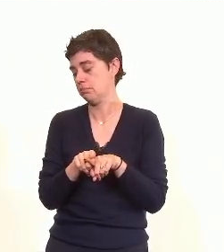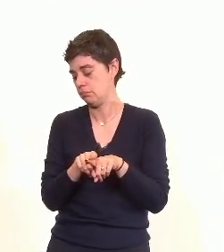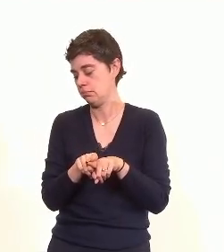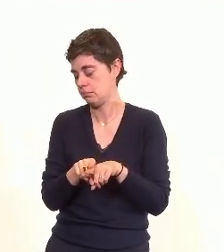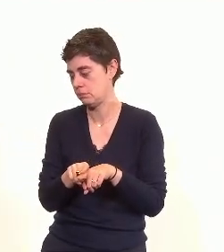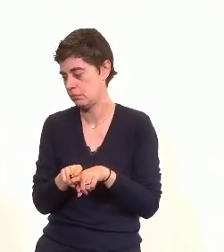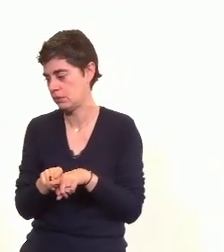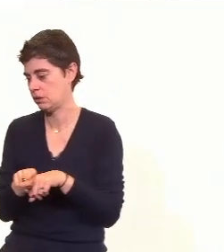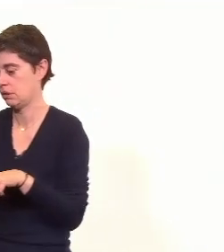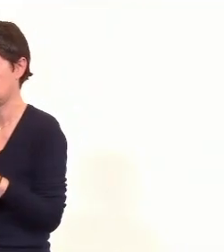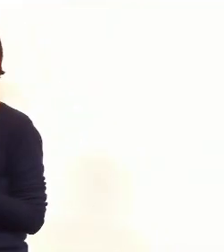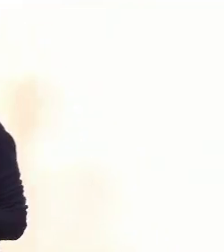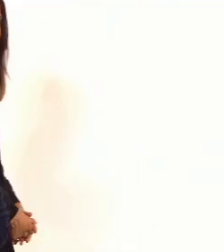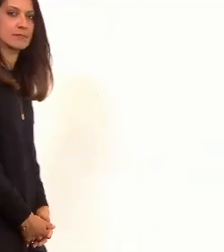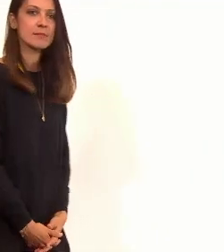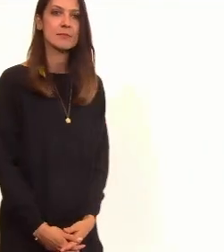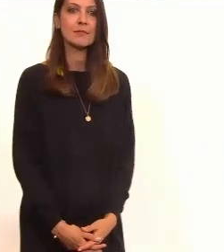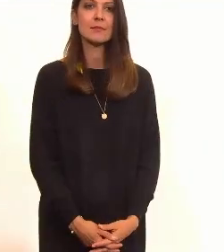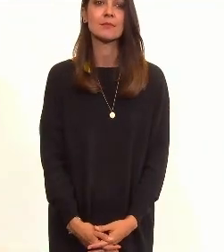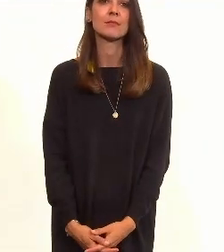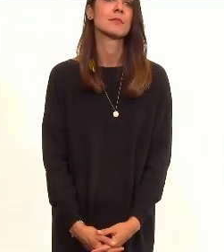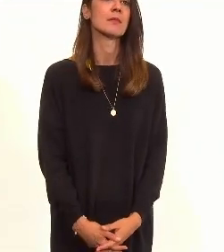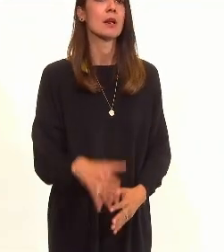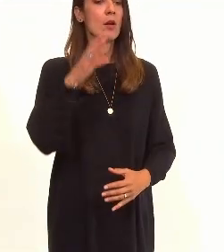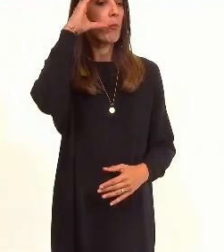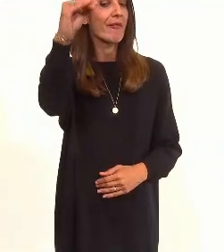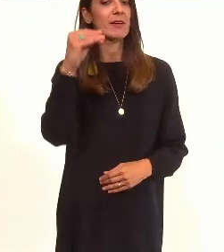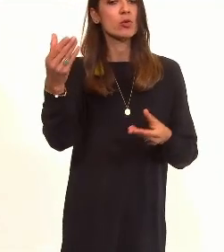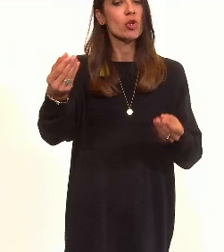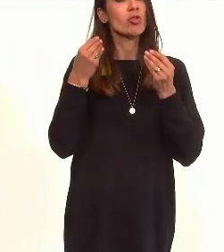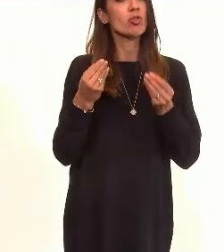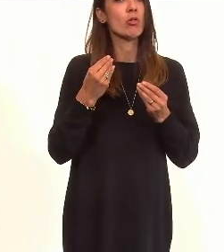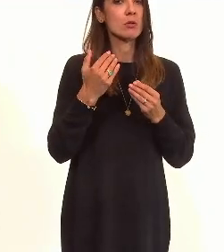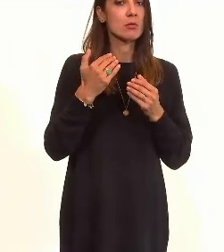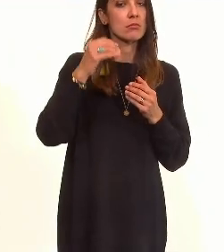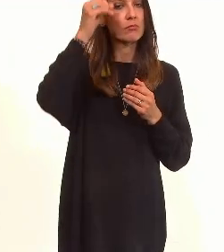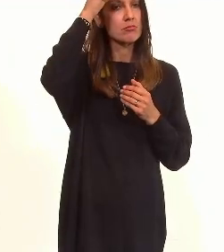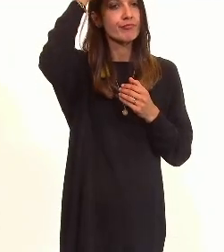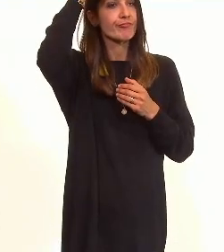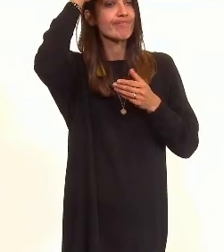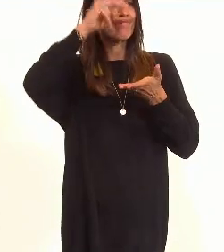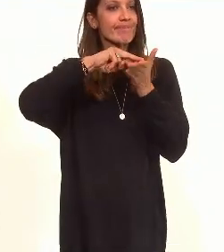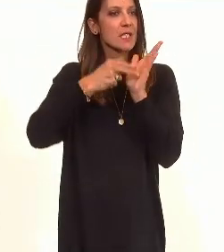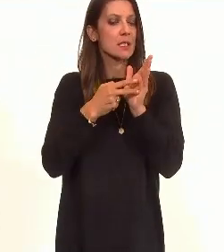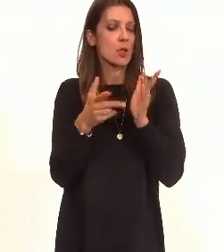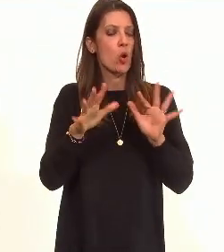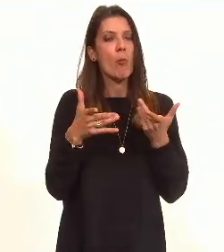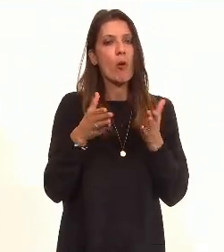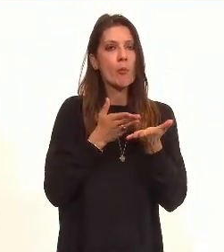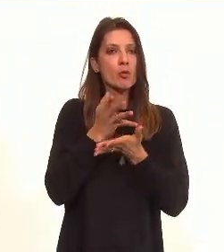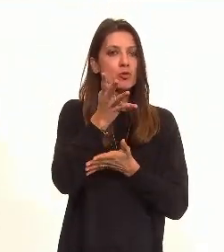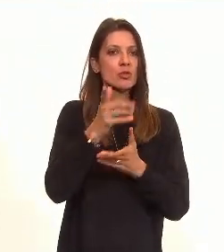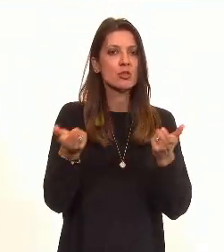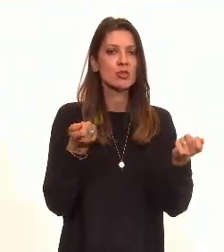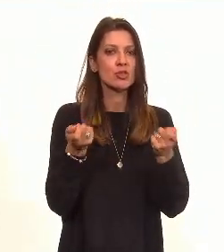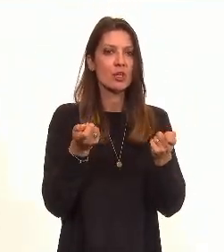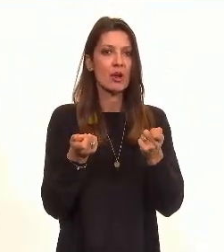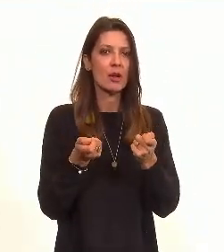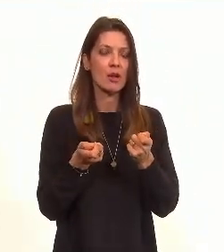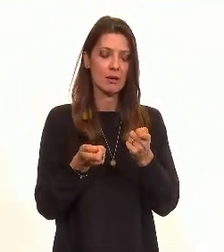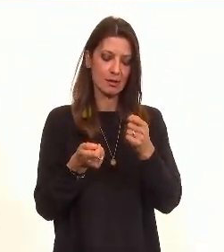un établissement ou un service médico-social et reconnu par la loi du 2 janvier 2002, et aussi les droits